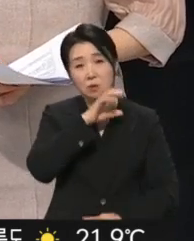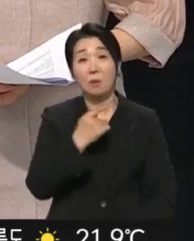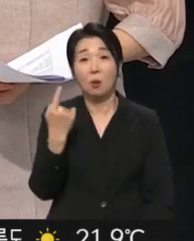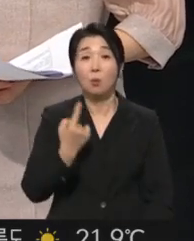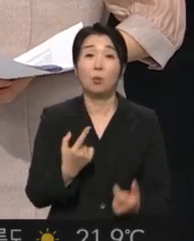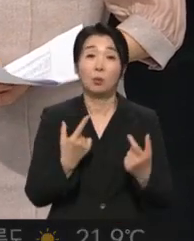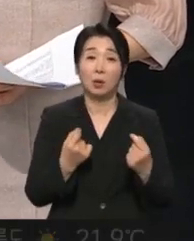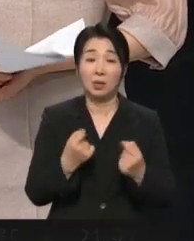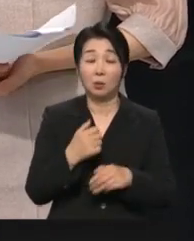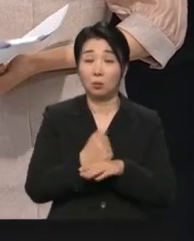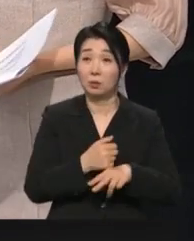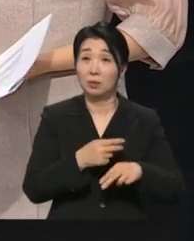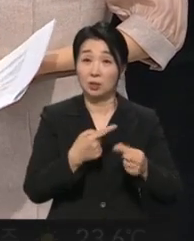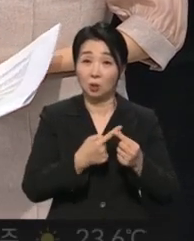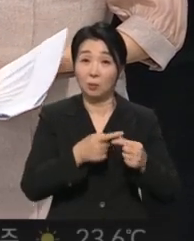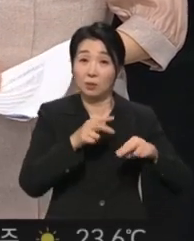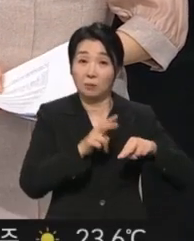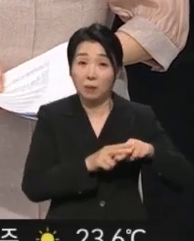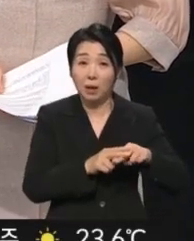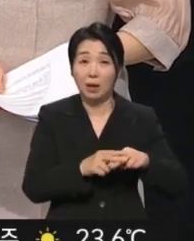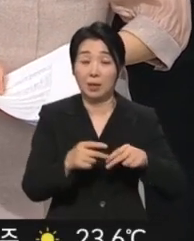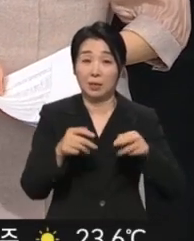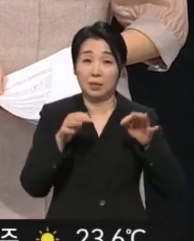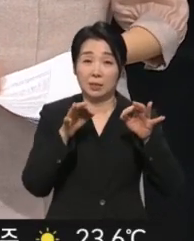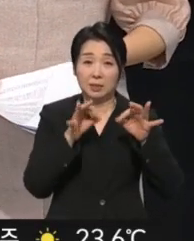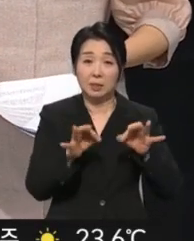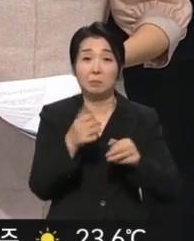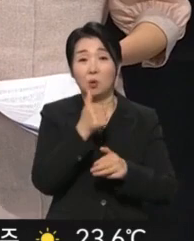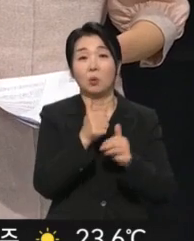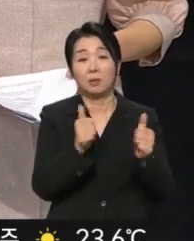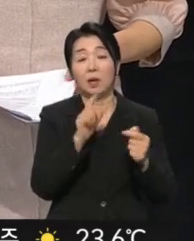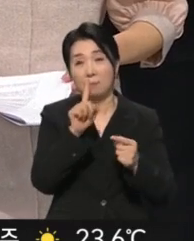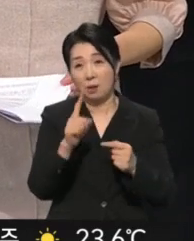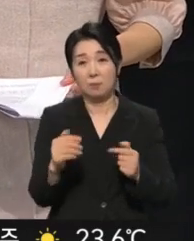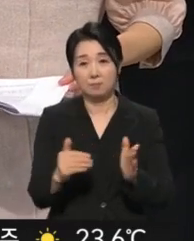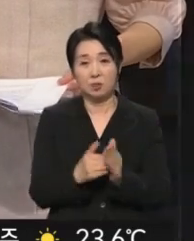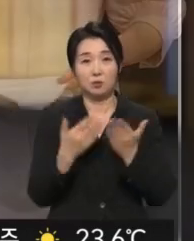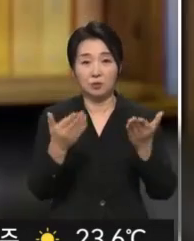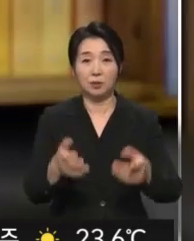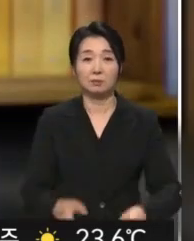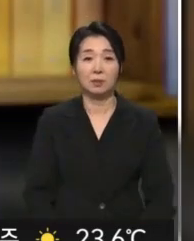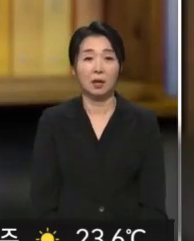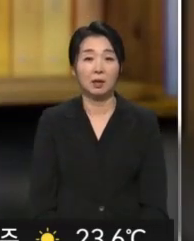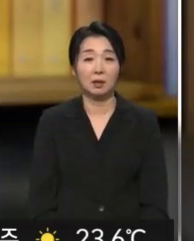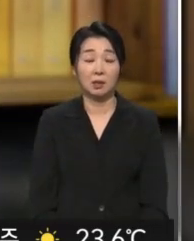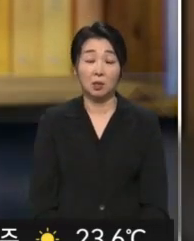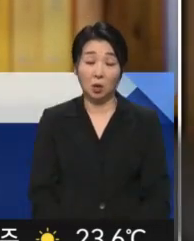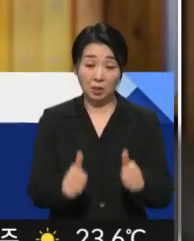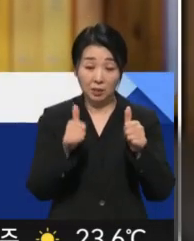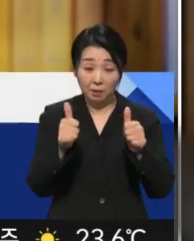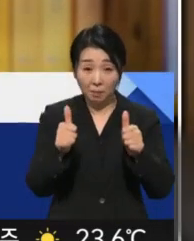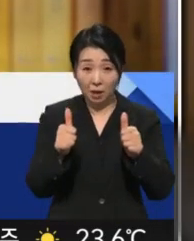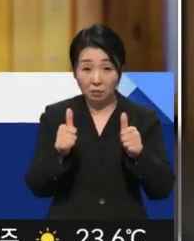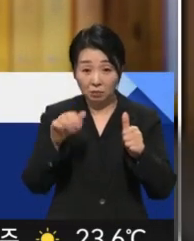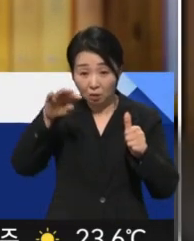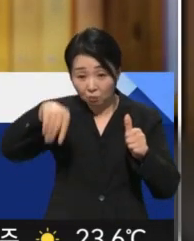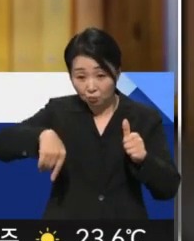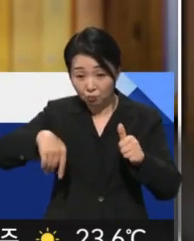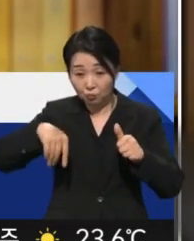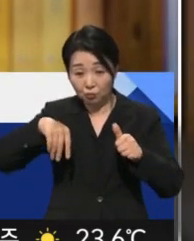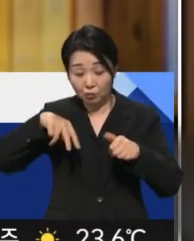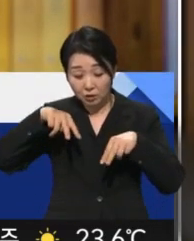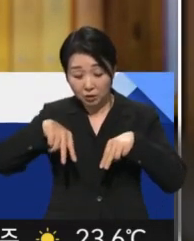첫 번째 해시태그는 김재련 변호사의 말로 마무리하겠습니다. 여기 재판부에서 보면 그 부분에